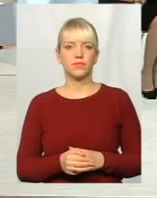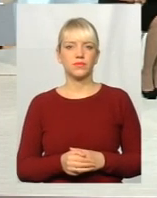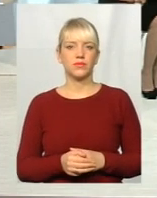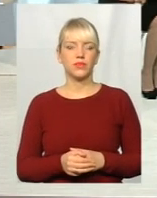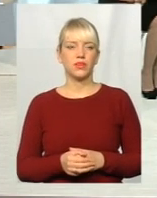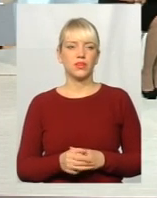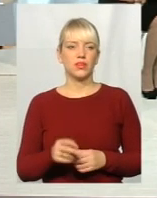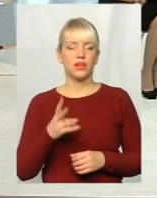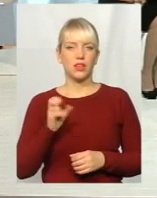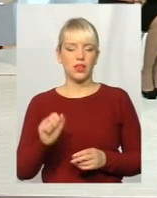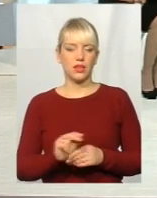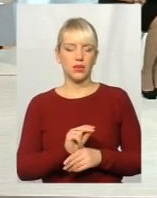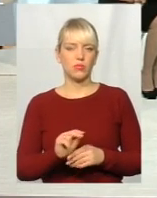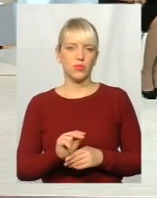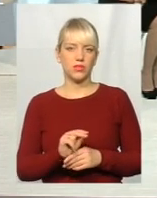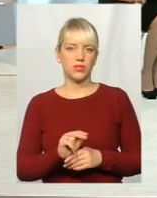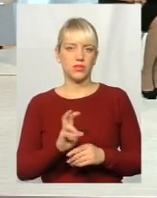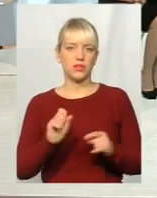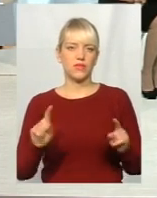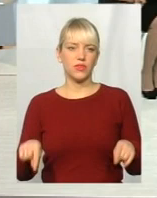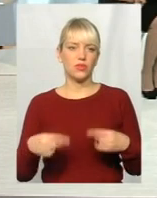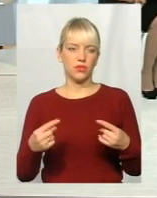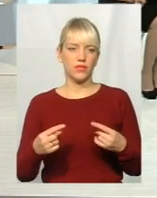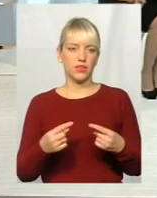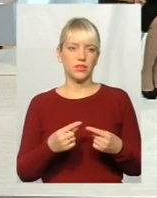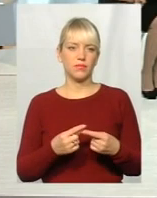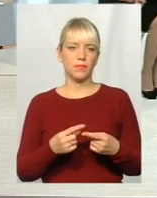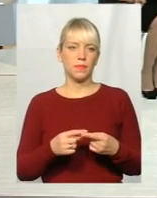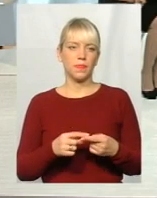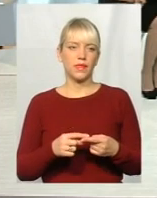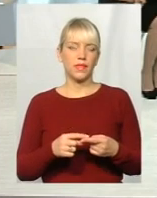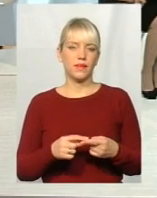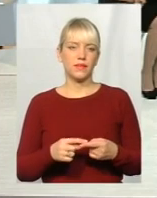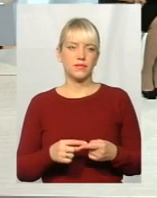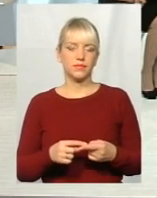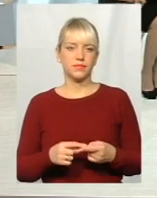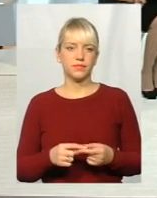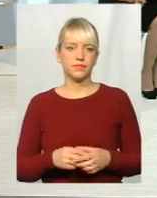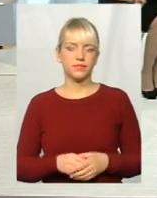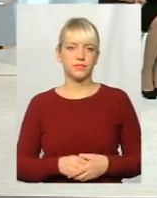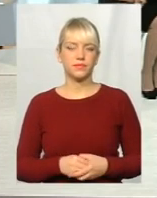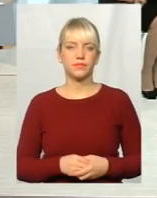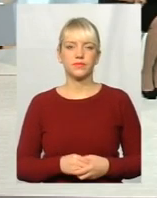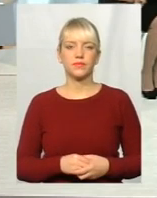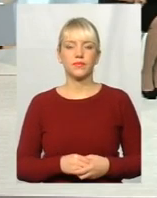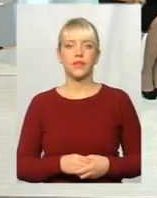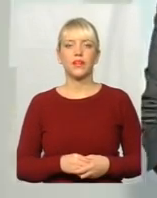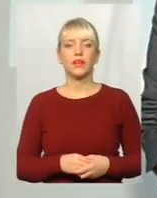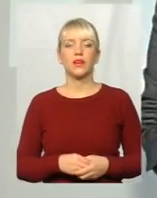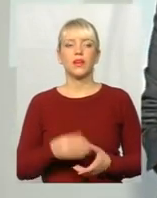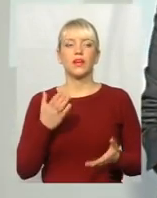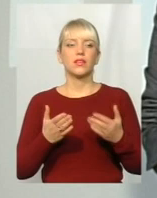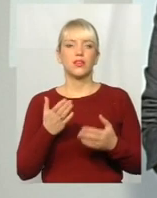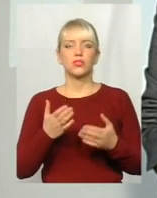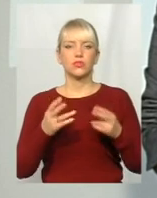ремонти, відновлювати первісний стан для того, щоб комфорт людей був дотриманий. А якщо розглядати